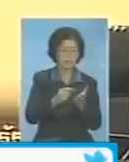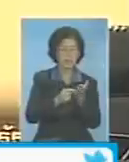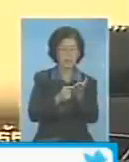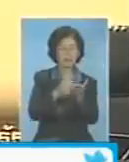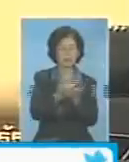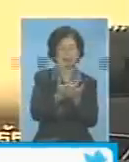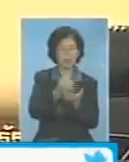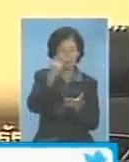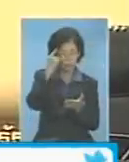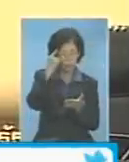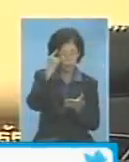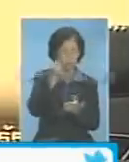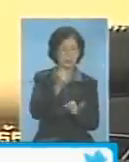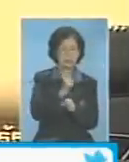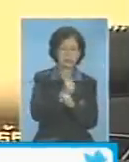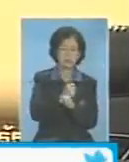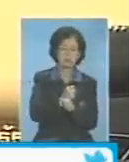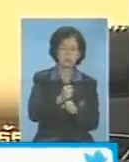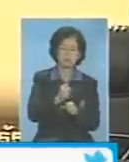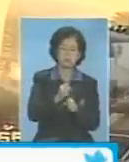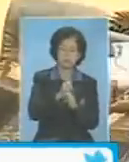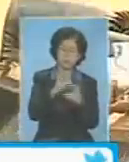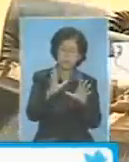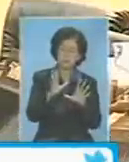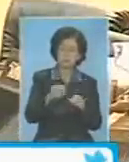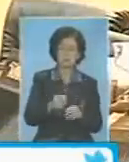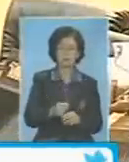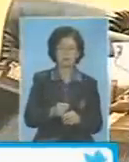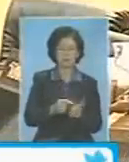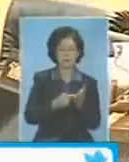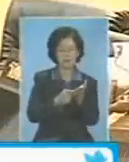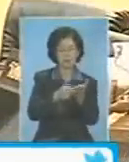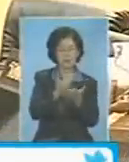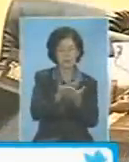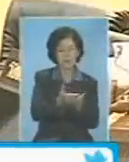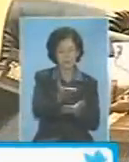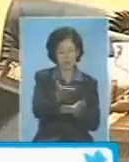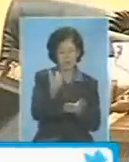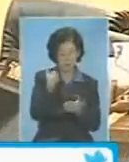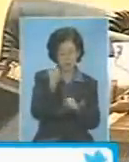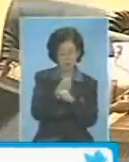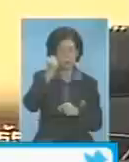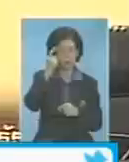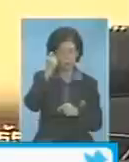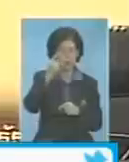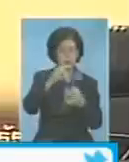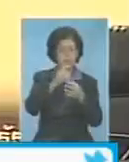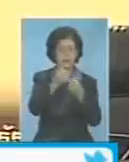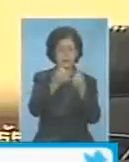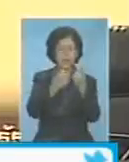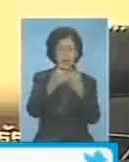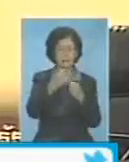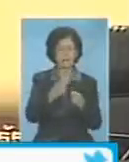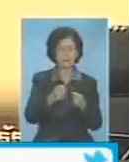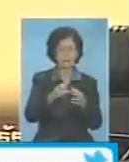ใจและเอื้ออารีต่อกันนี่ฮะคุณเฉลิมยังยืนยันนะฮะยังมุ่งหน้าสู่การเยียวยาท่าเดียวเลย